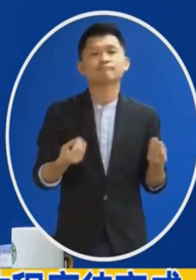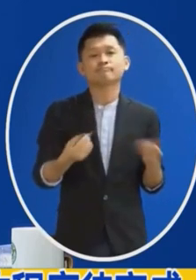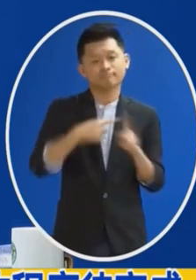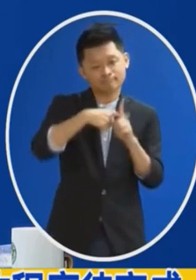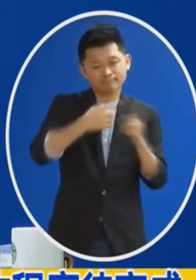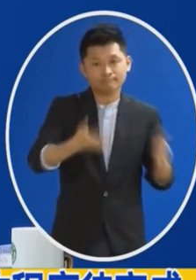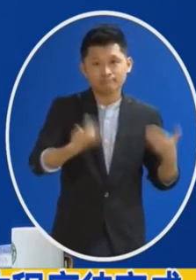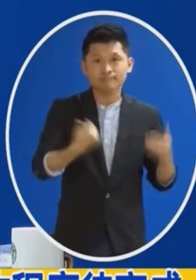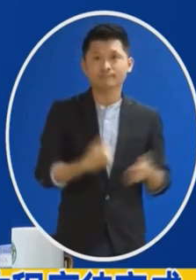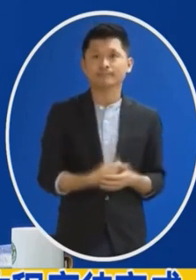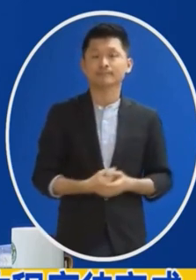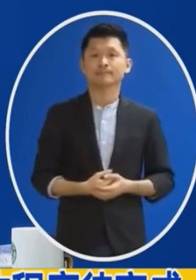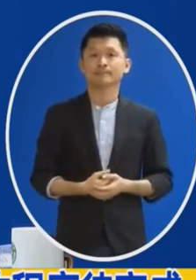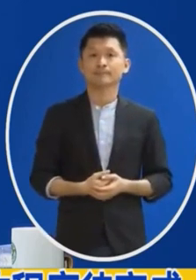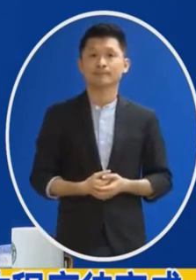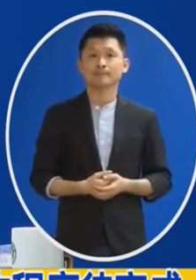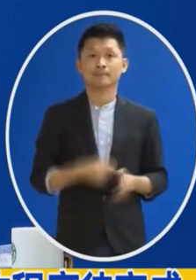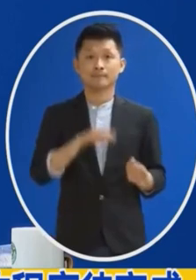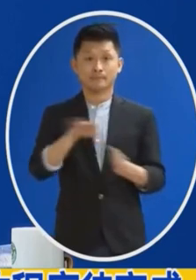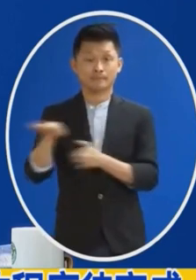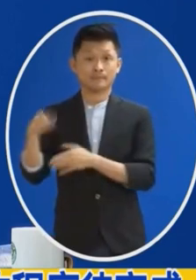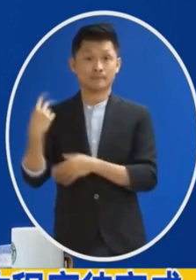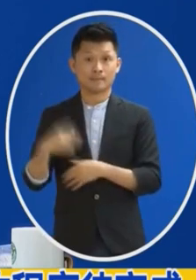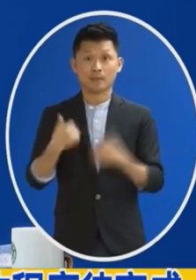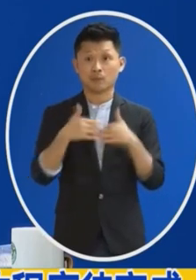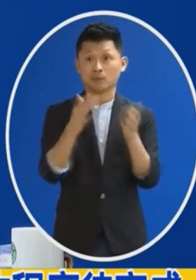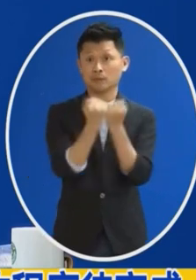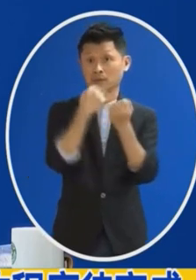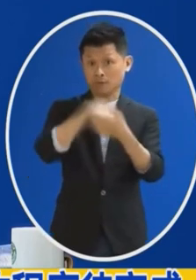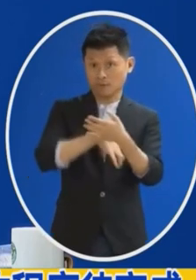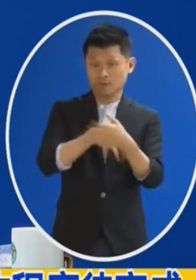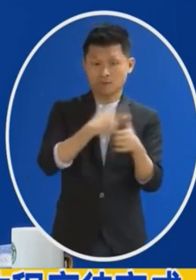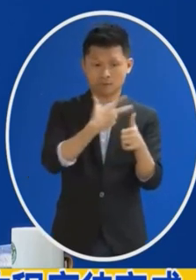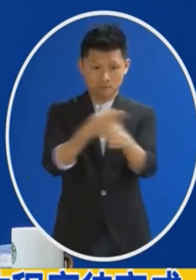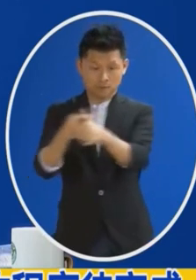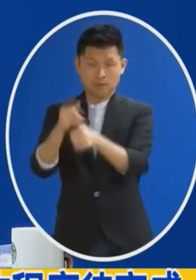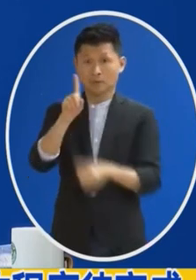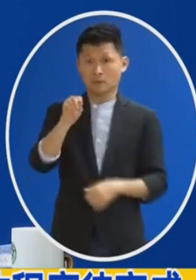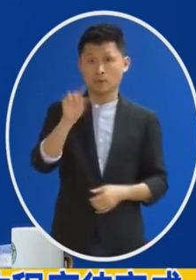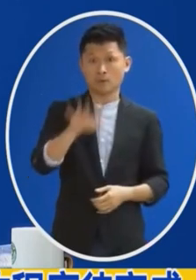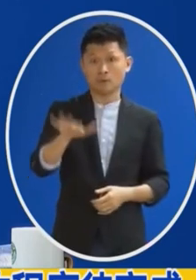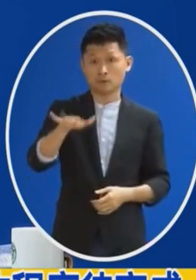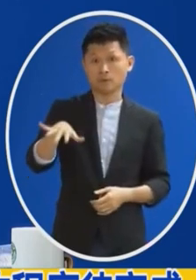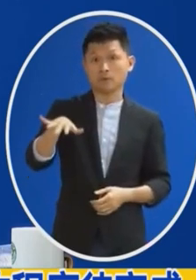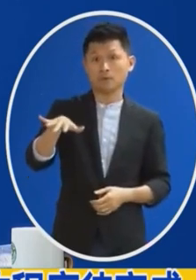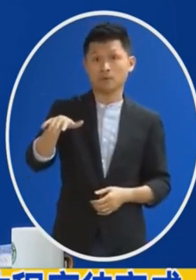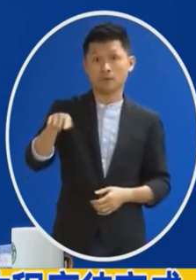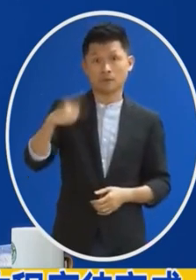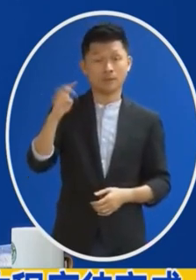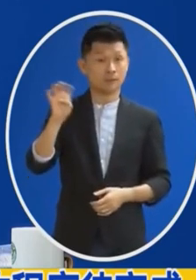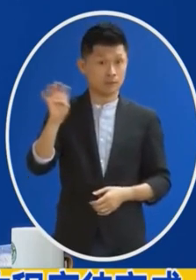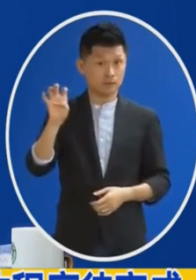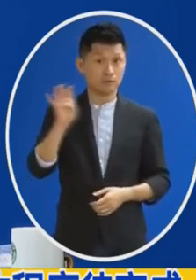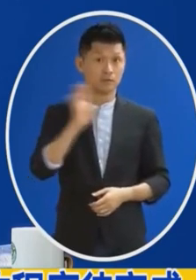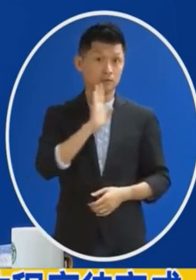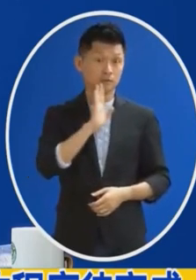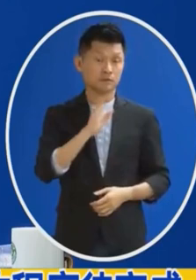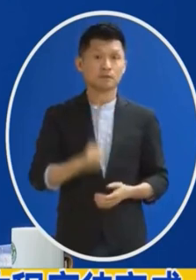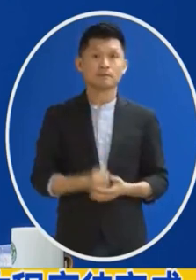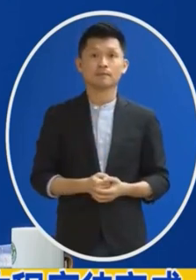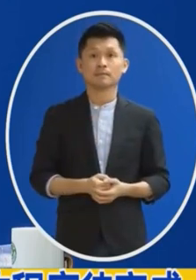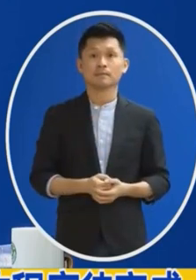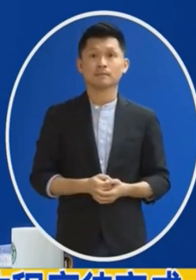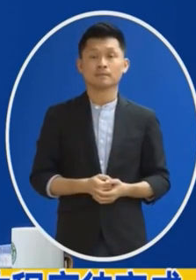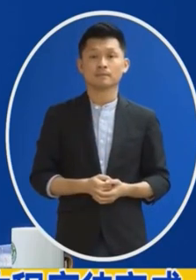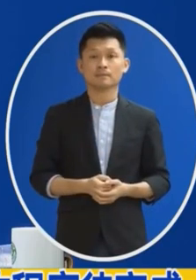件。那另外Moderna 部分总共打了15140剂，那